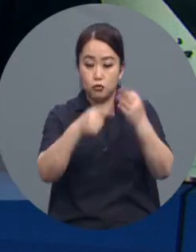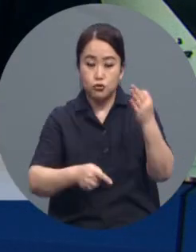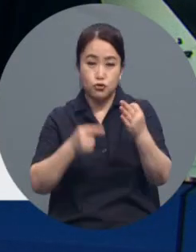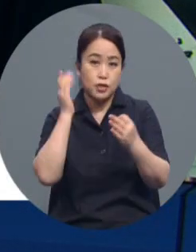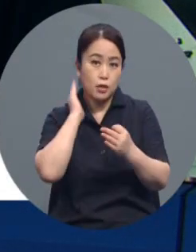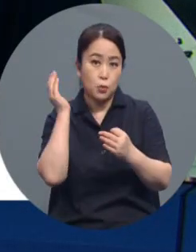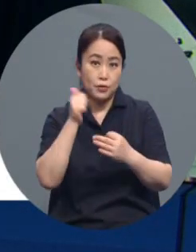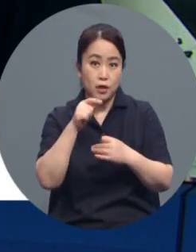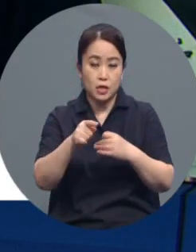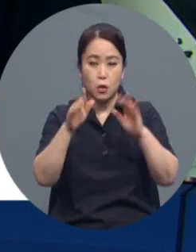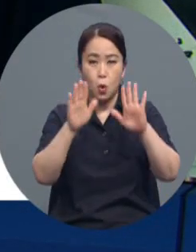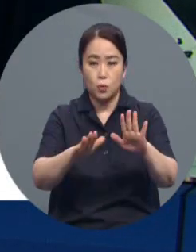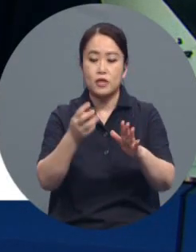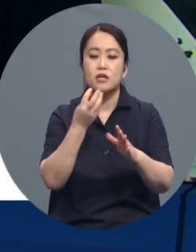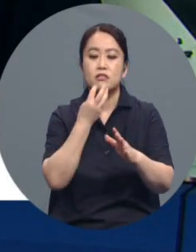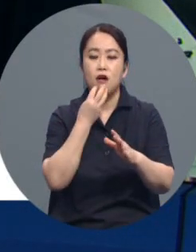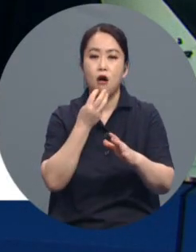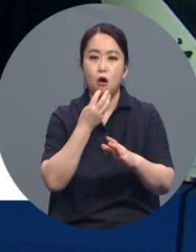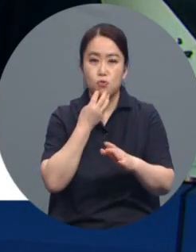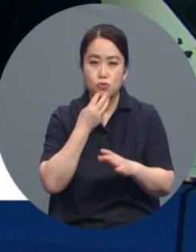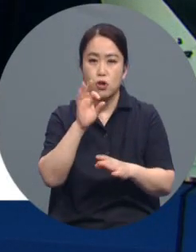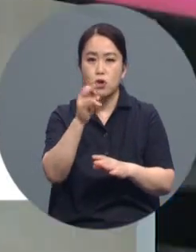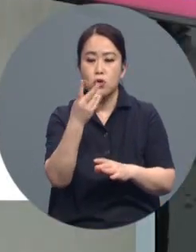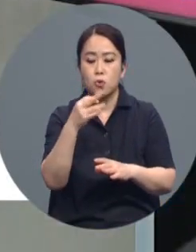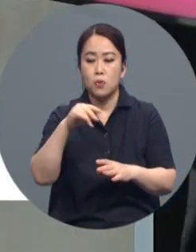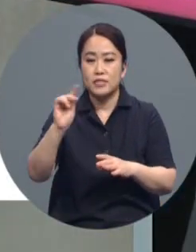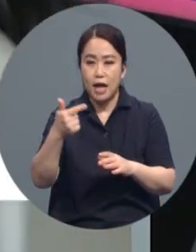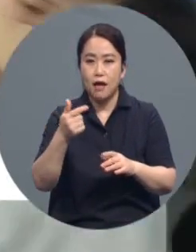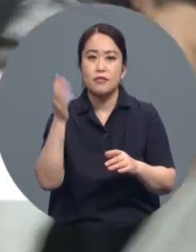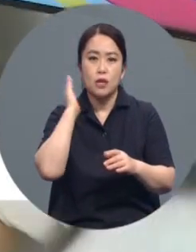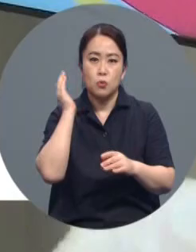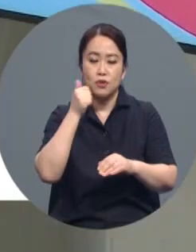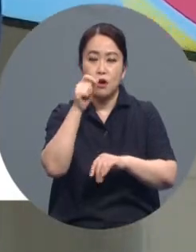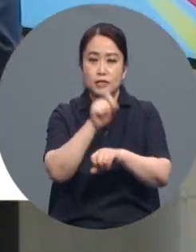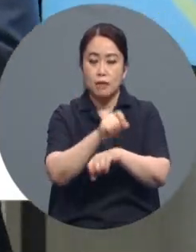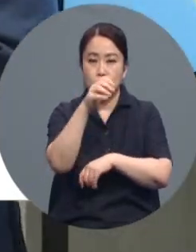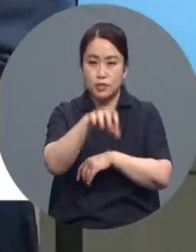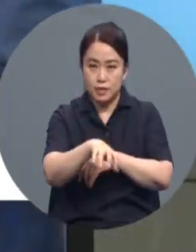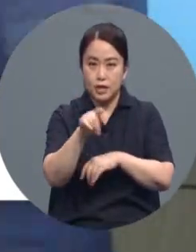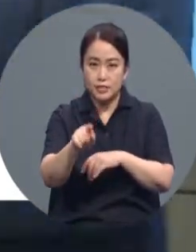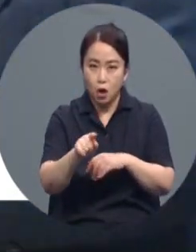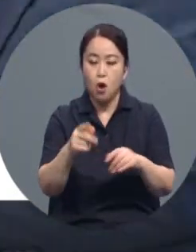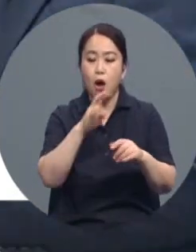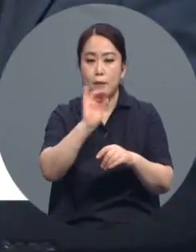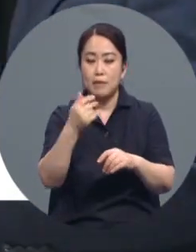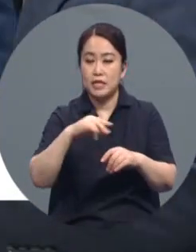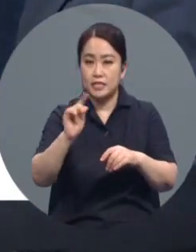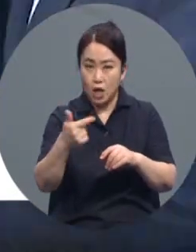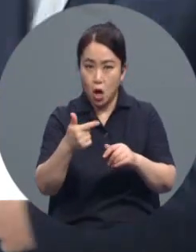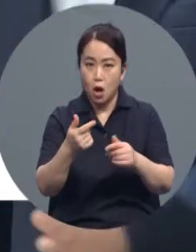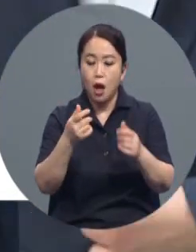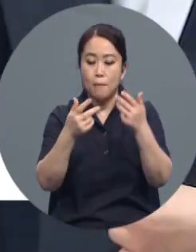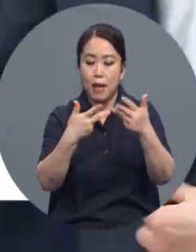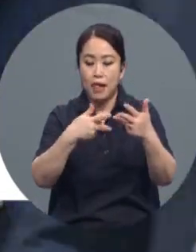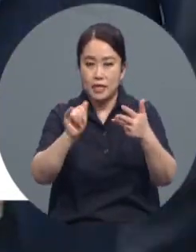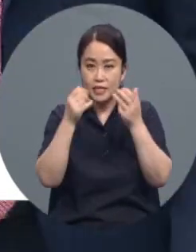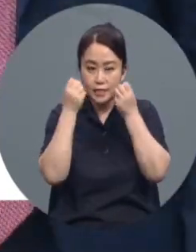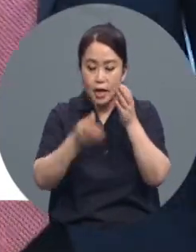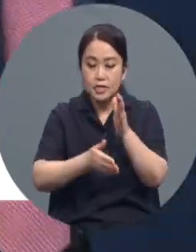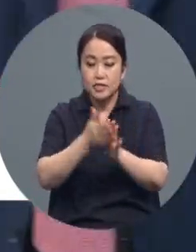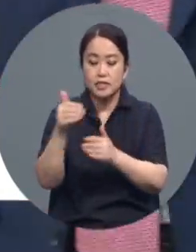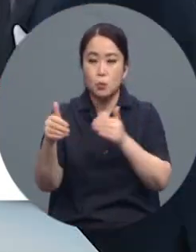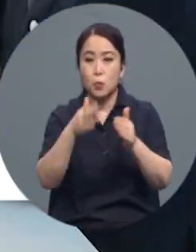윤석열 대통령이 오늘 서울 용산 대통령실에서 민선 8기 신임 지도지사들과 간담회를 갖고 역대 어느